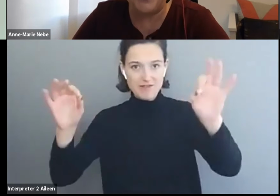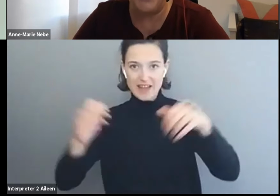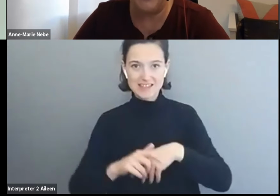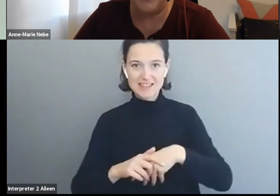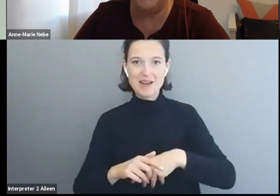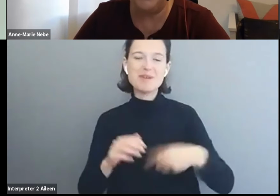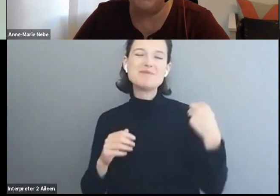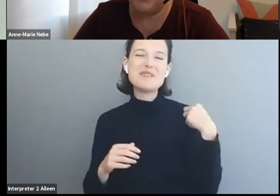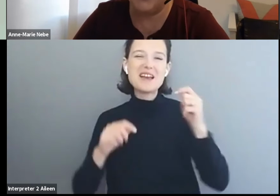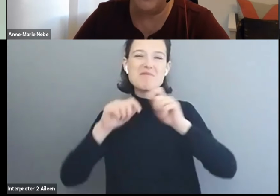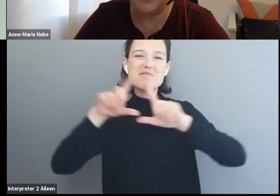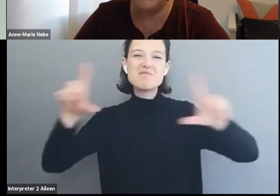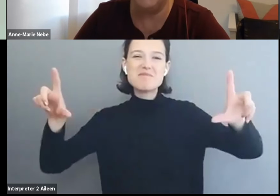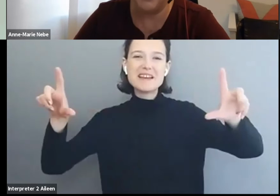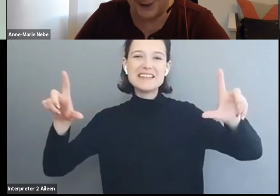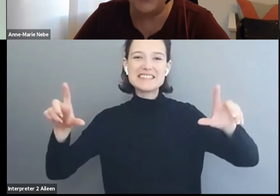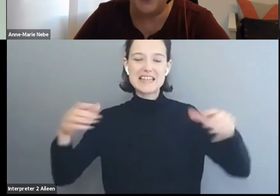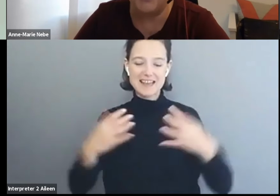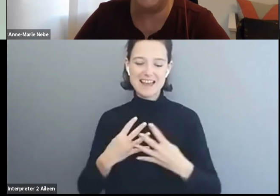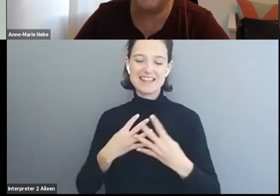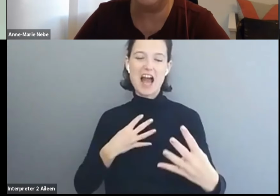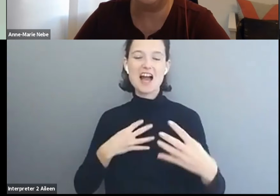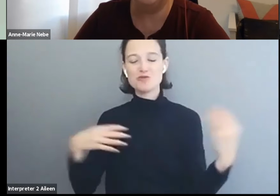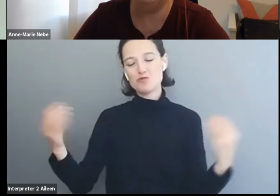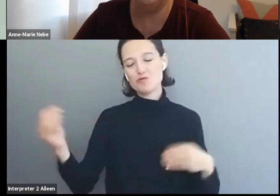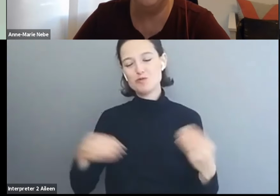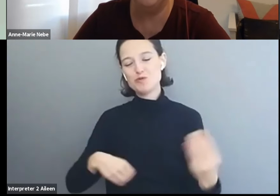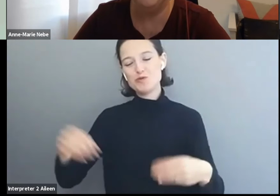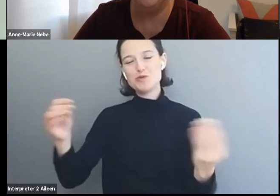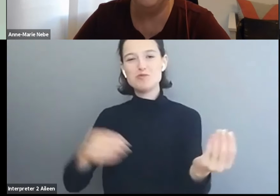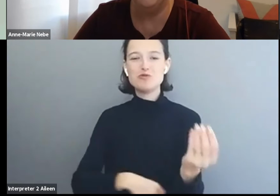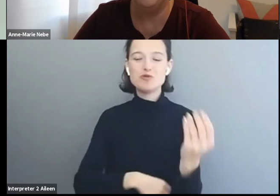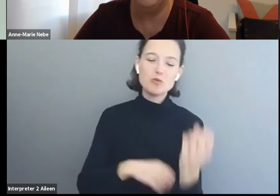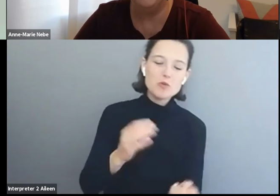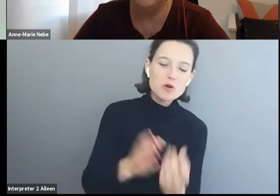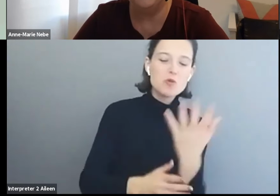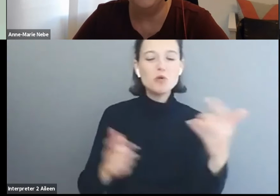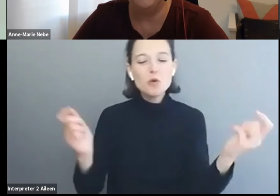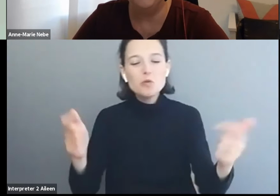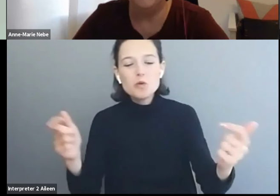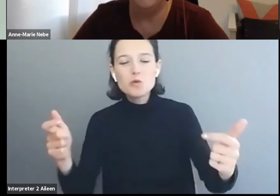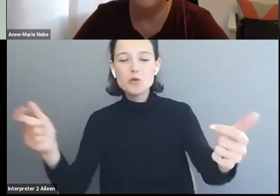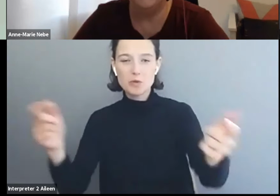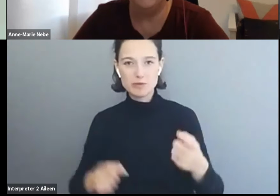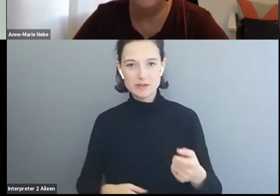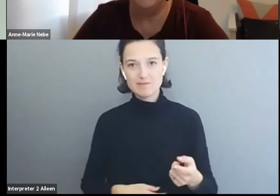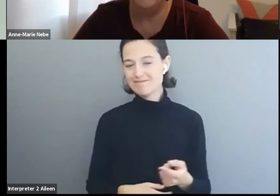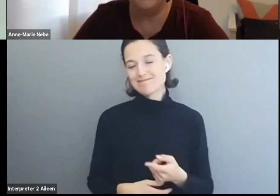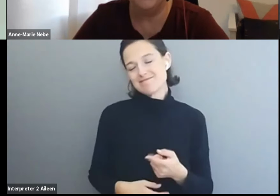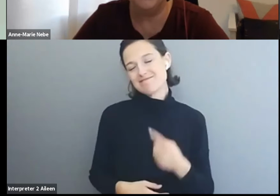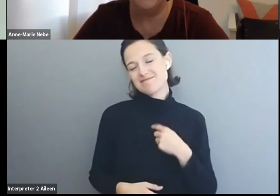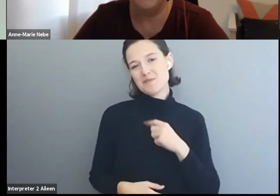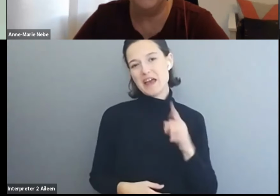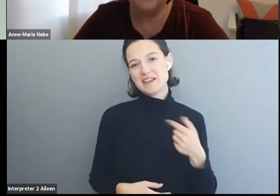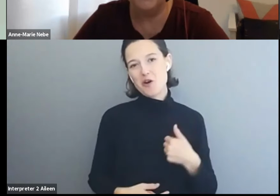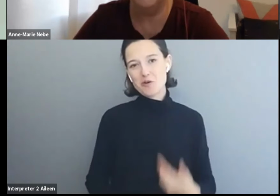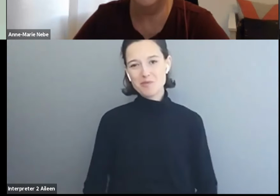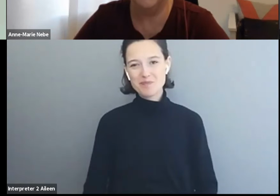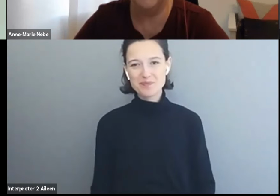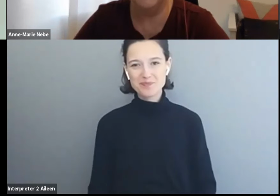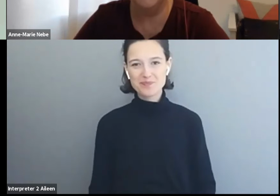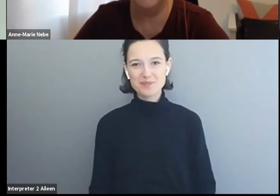muss gewässert werden und die Pflanzen wachsen und daran arbeite auch ich. Vielen herzlichen Dank. Darauf komme ich nochmal zurück.